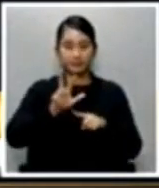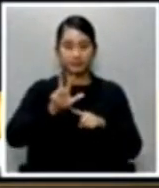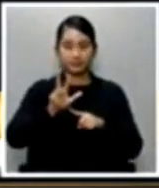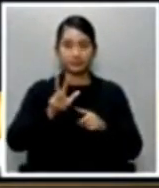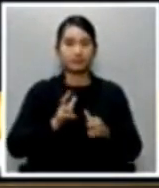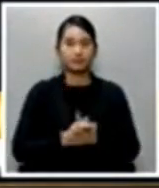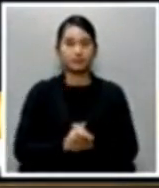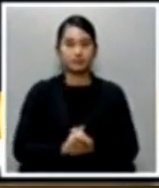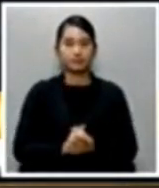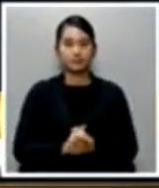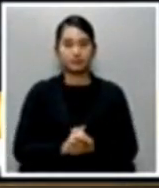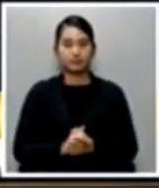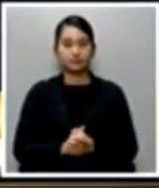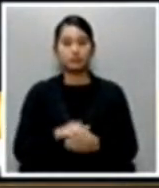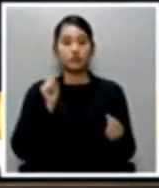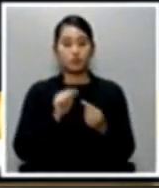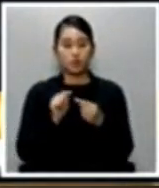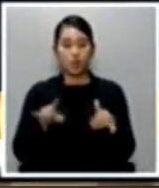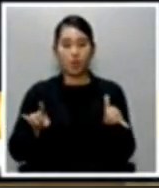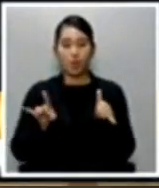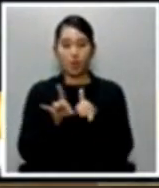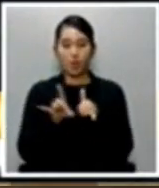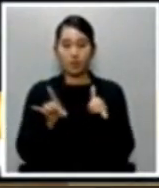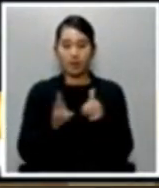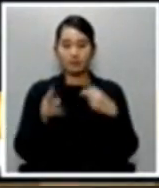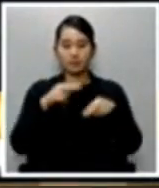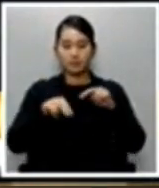ภาก็คือเรื่องของการควบคุมคุณภาพนะครับ